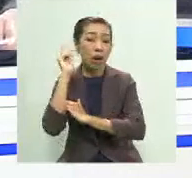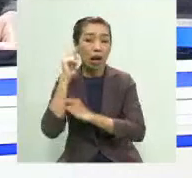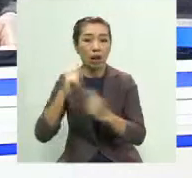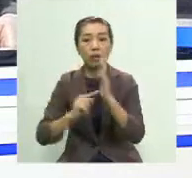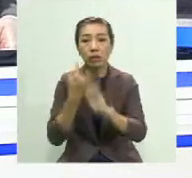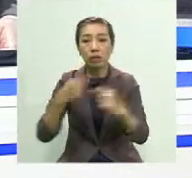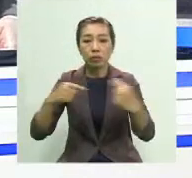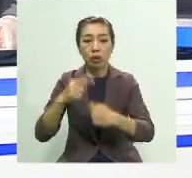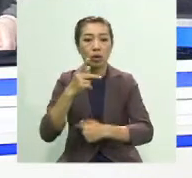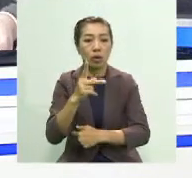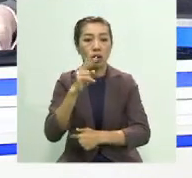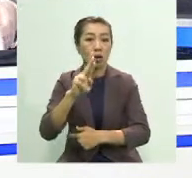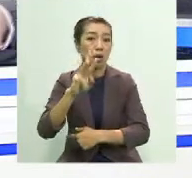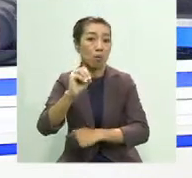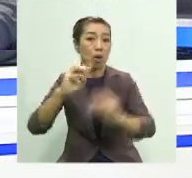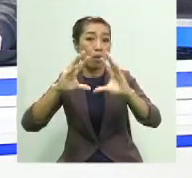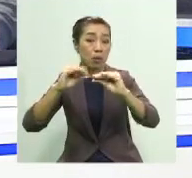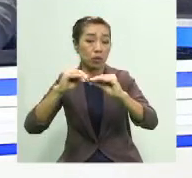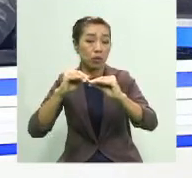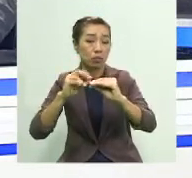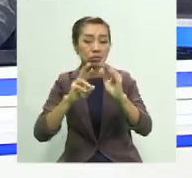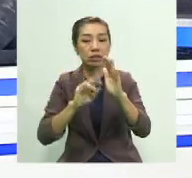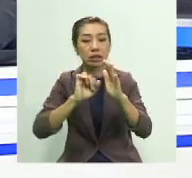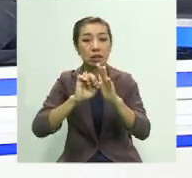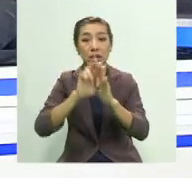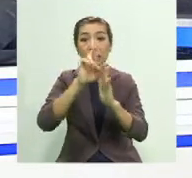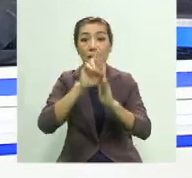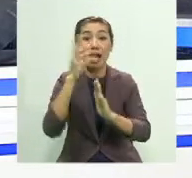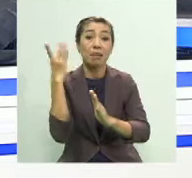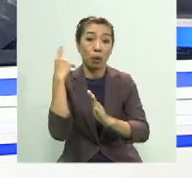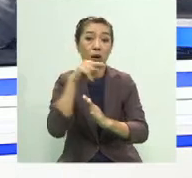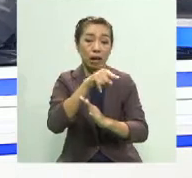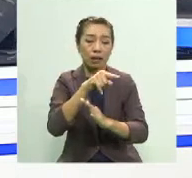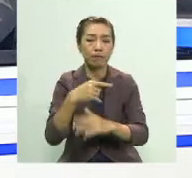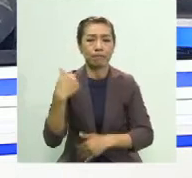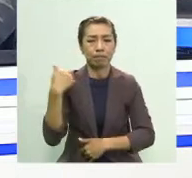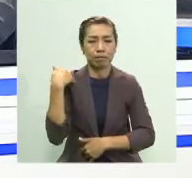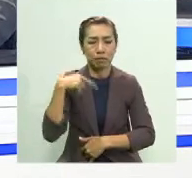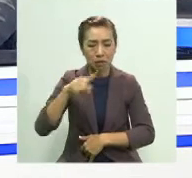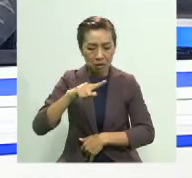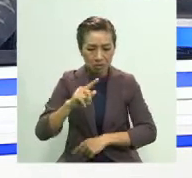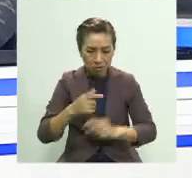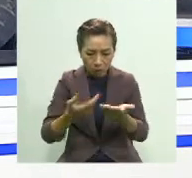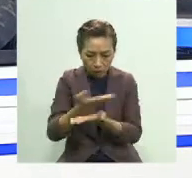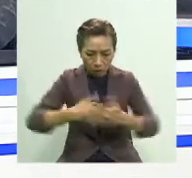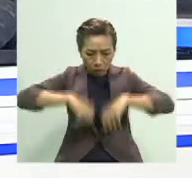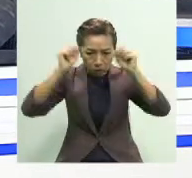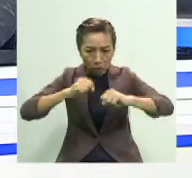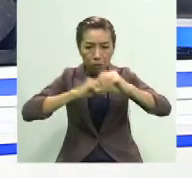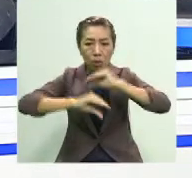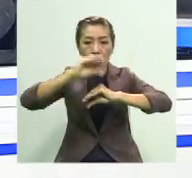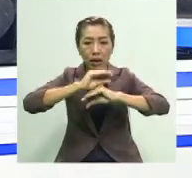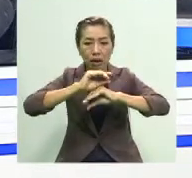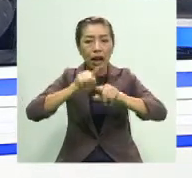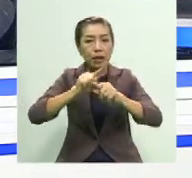ที่การประชุมคณะรัฐมนตรีอย่างเป็นทางการนอกสถานที่ที่จังหวัดเชียงรายเมื่อวานนี้นะคะมีการอนุมัติแผนพัฒนากลุ่มจังหวัด